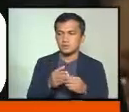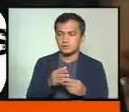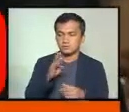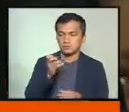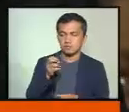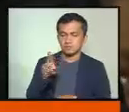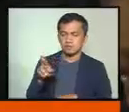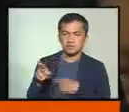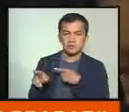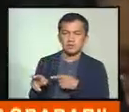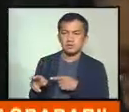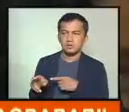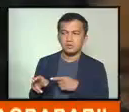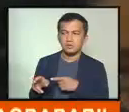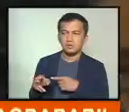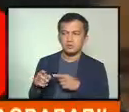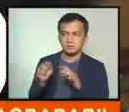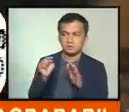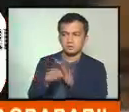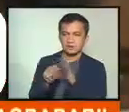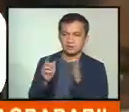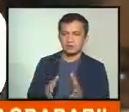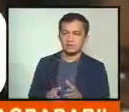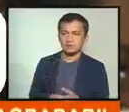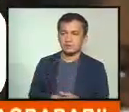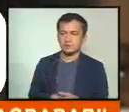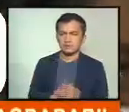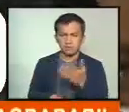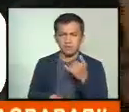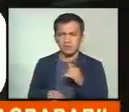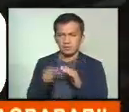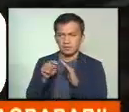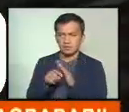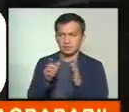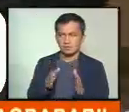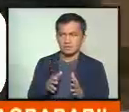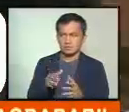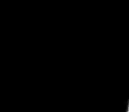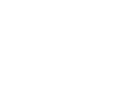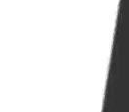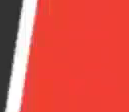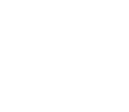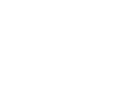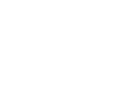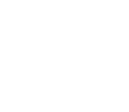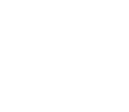dyan sa BuCor. Killer. Bakit? Sino? Basta killer.